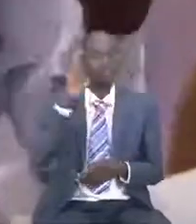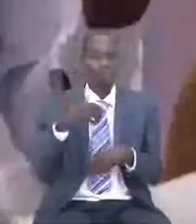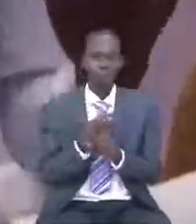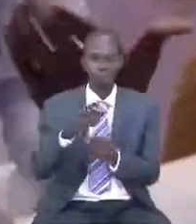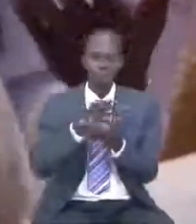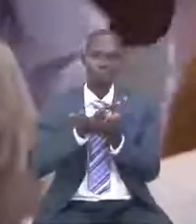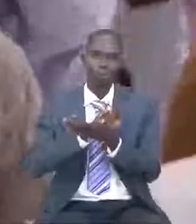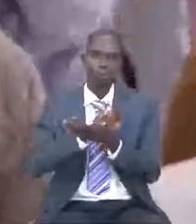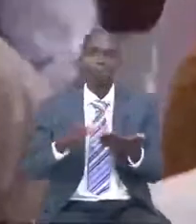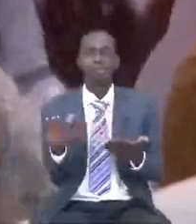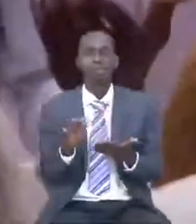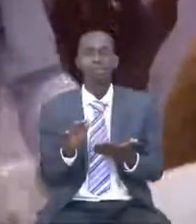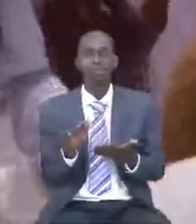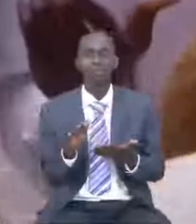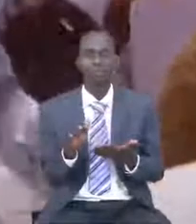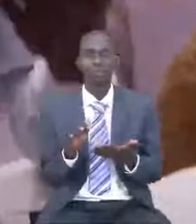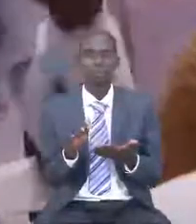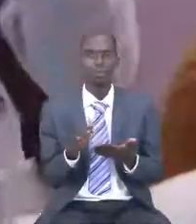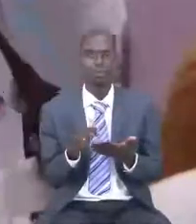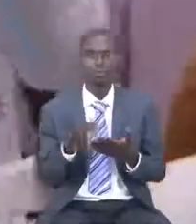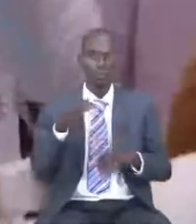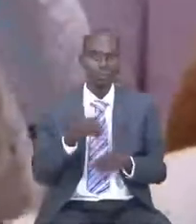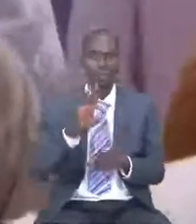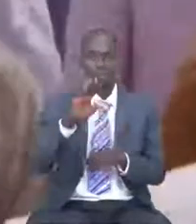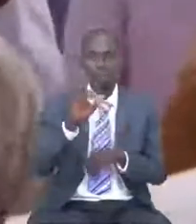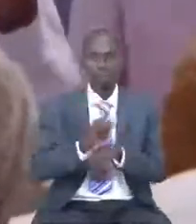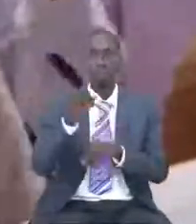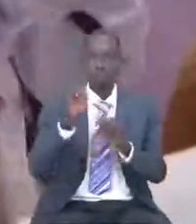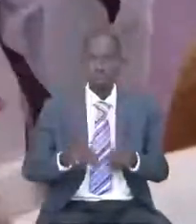purifie. Il rend saint.